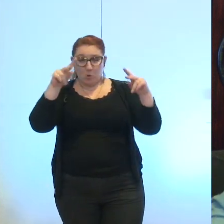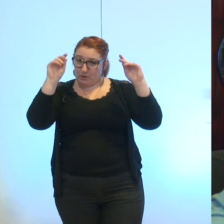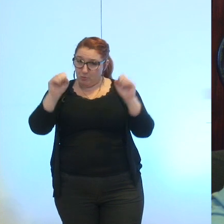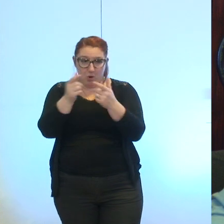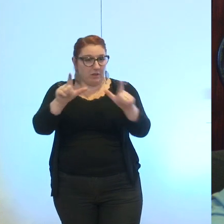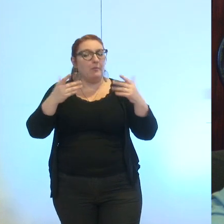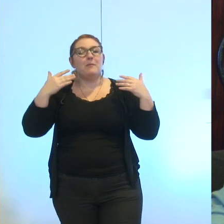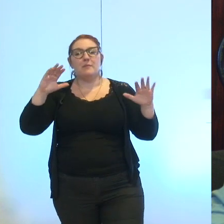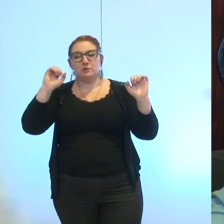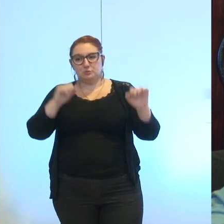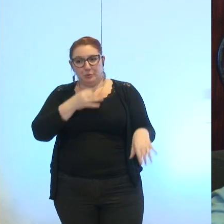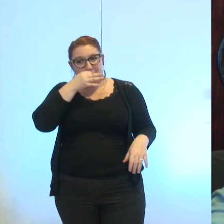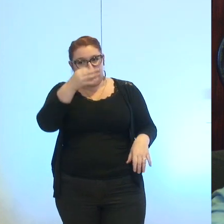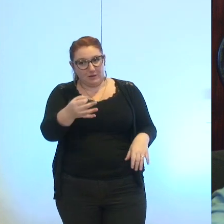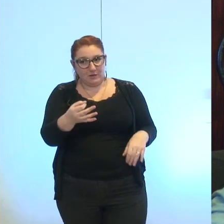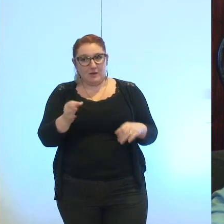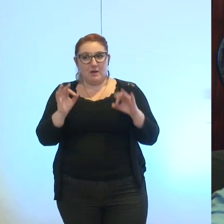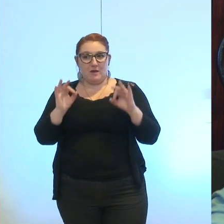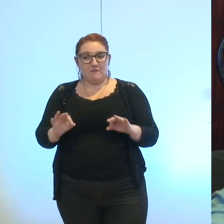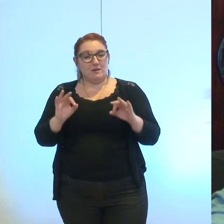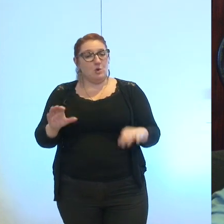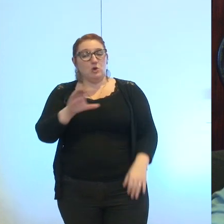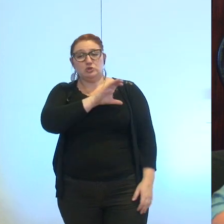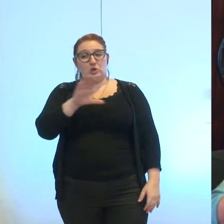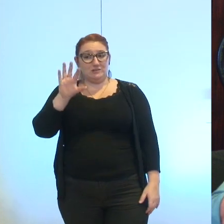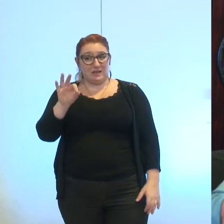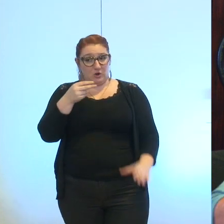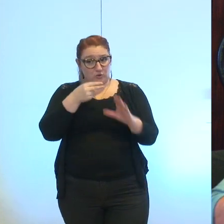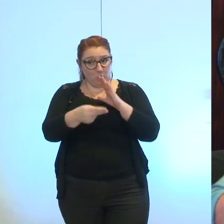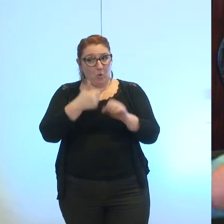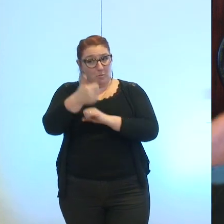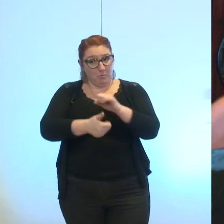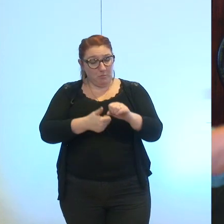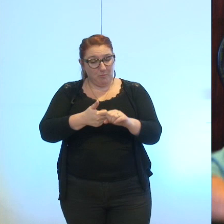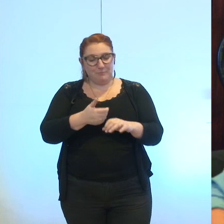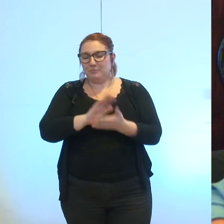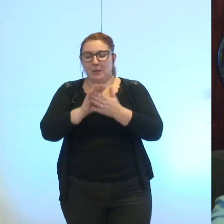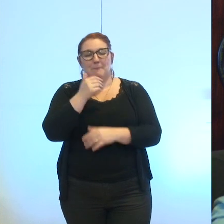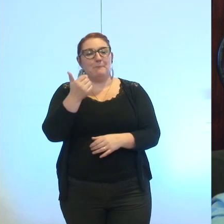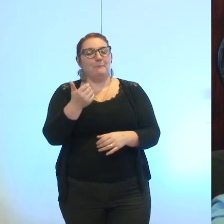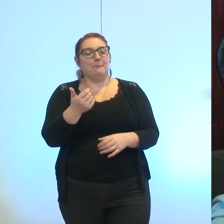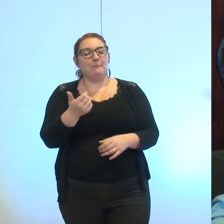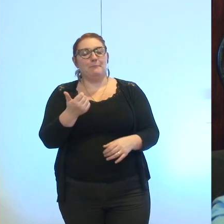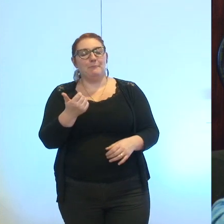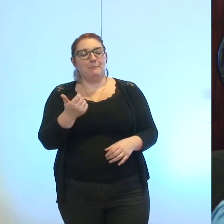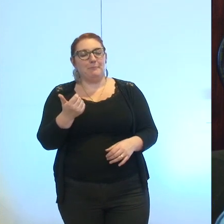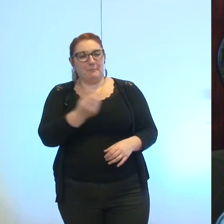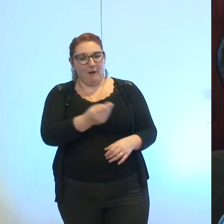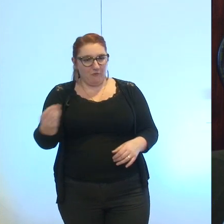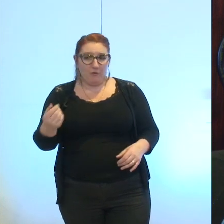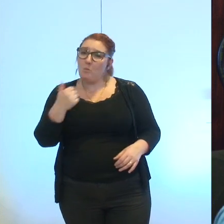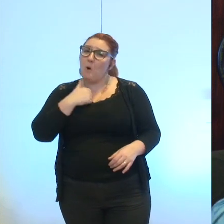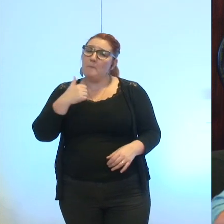dire que effectivement les 150 € par enfant moi-même je l'avais calculé à un moment pour le pour la la mgvf c'est une